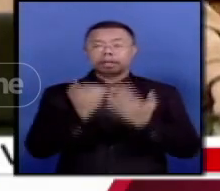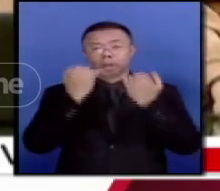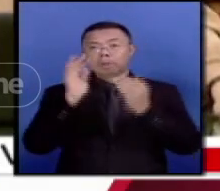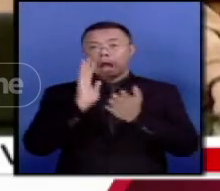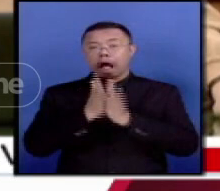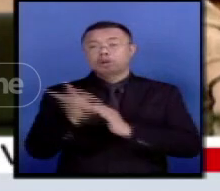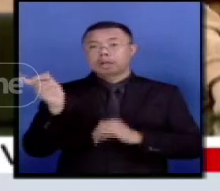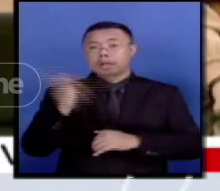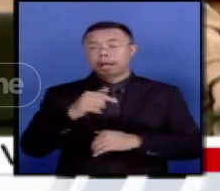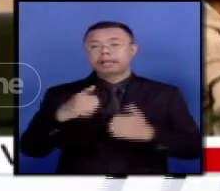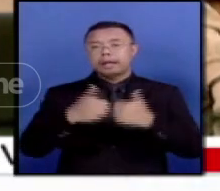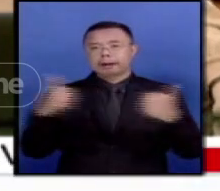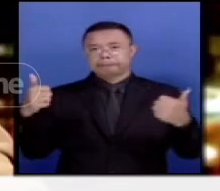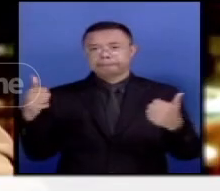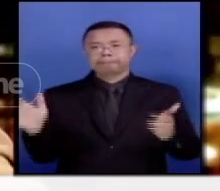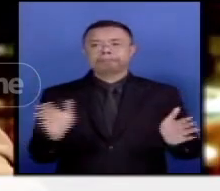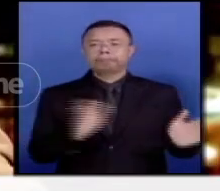di muslim dari Tangerang Banten